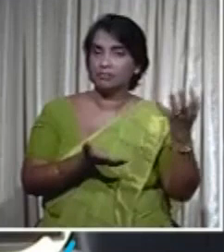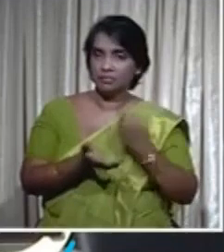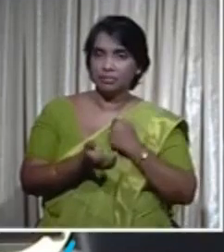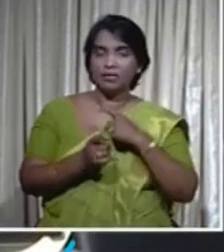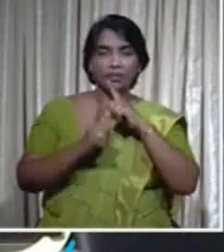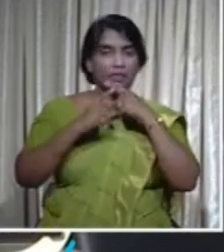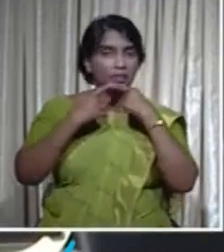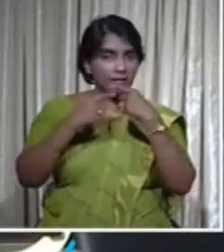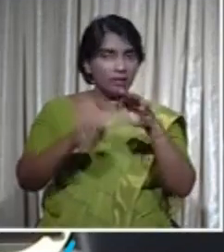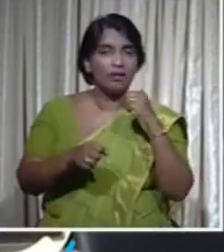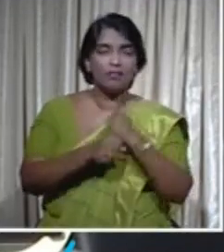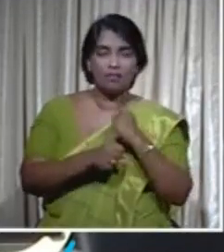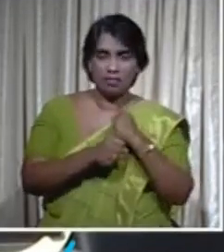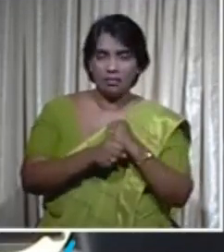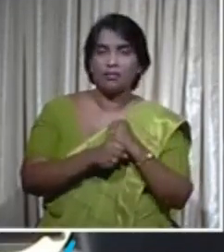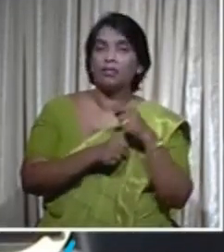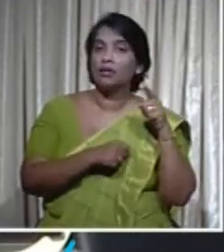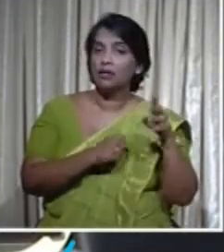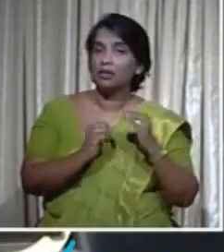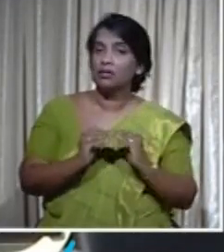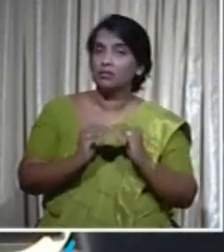அந்த அபிவிருத்தி சம்பந்தமாக